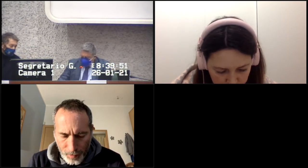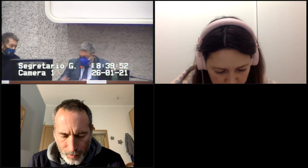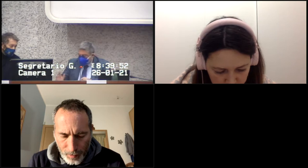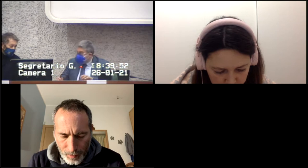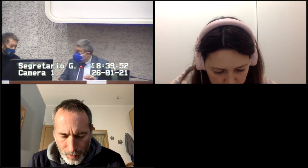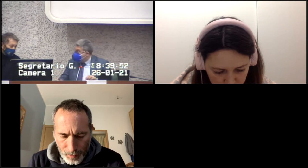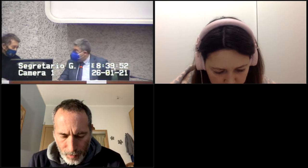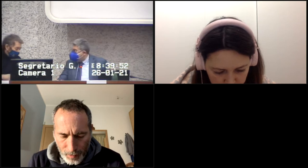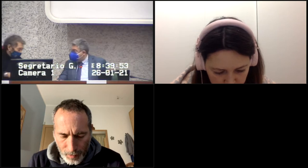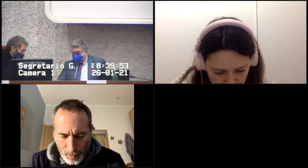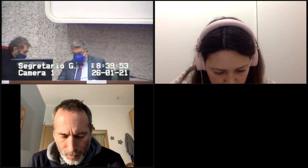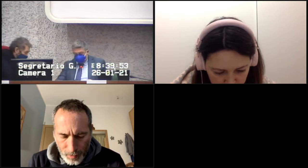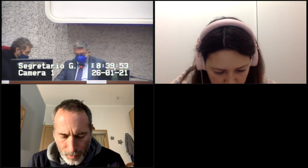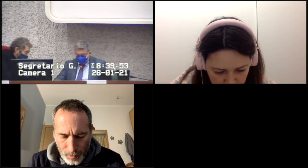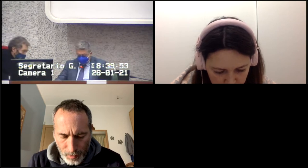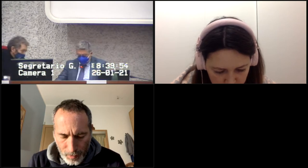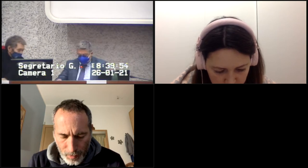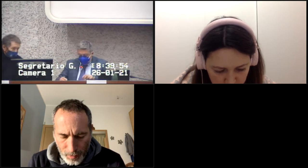20.